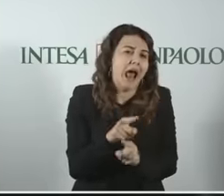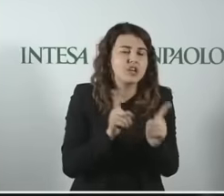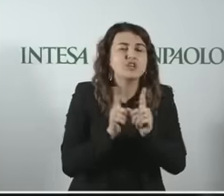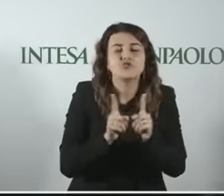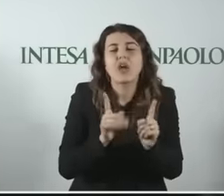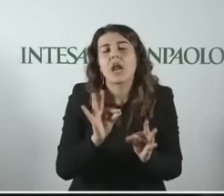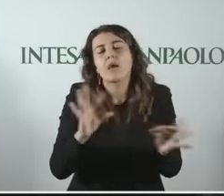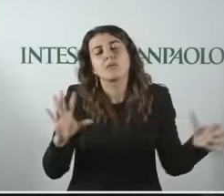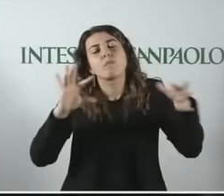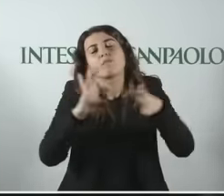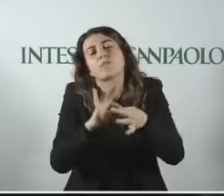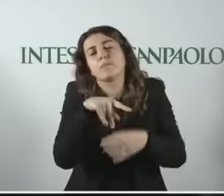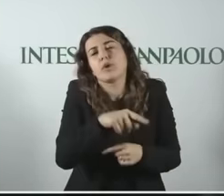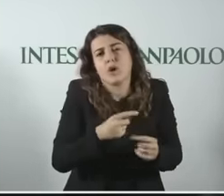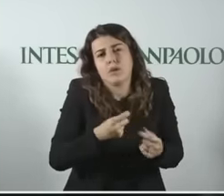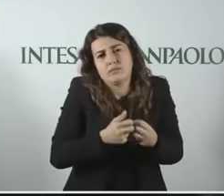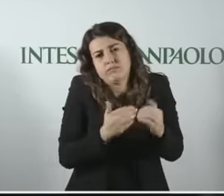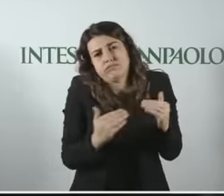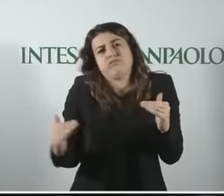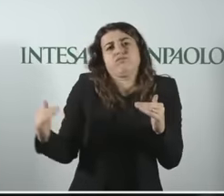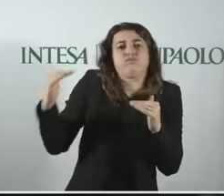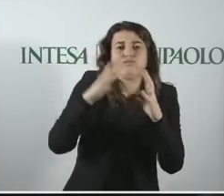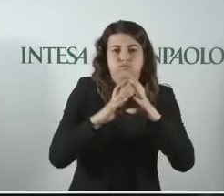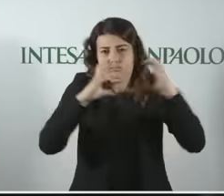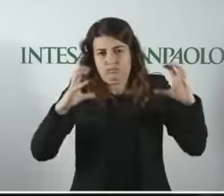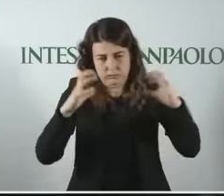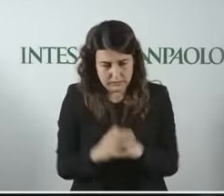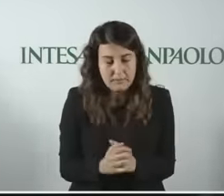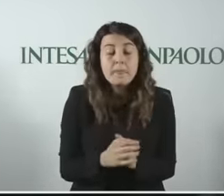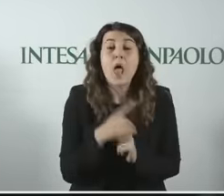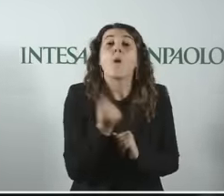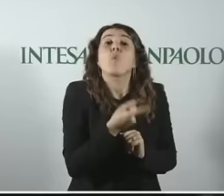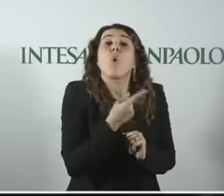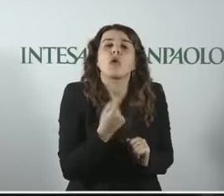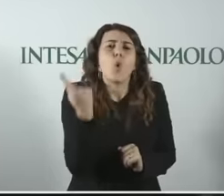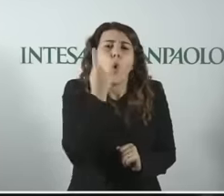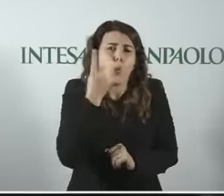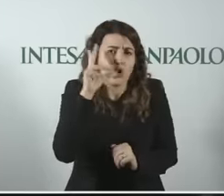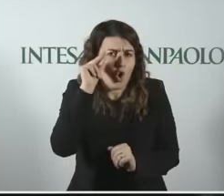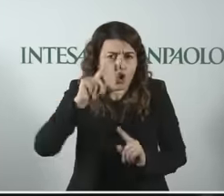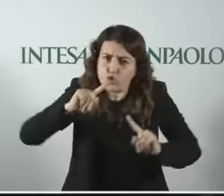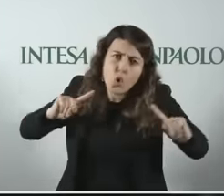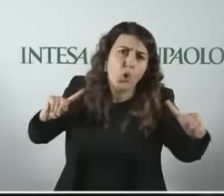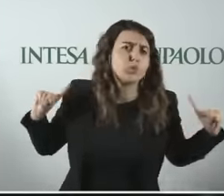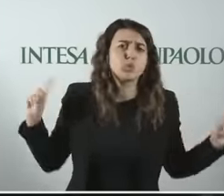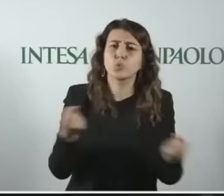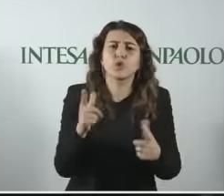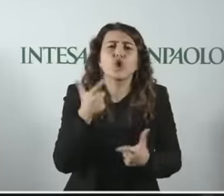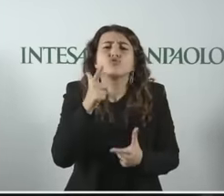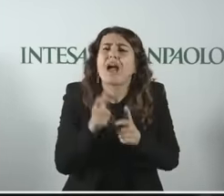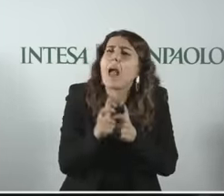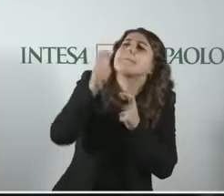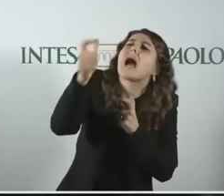su scala industriale diciamo nel Medioevo Il Mulino è l'unico macchinario che conoscono tutti c'è dappertutto non c'è paesino